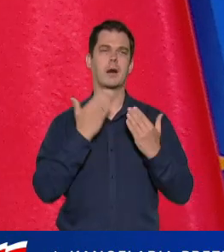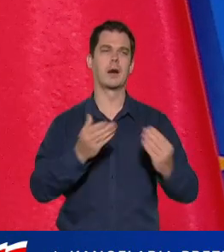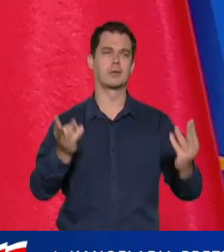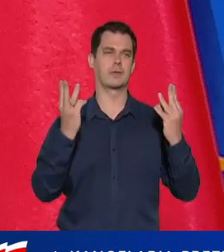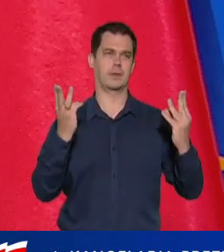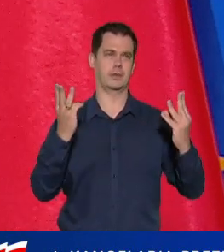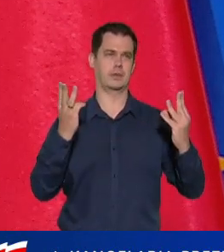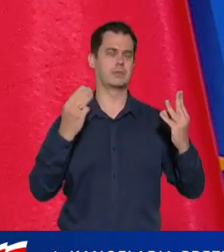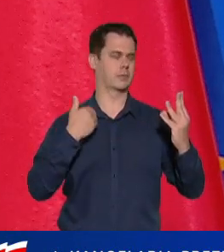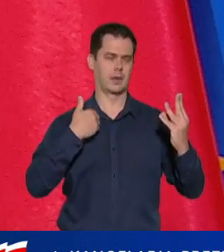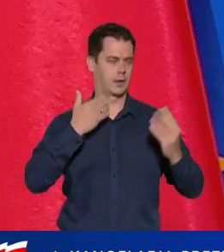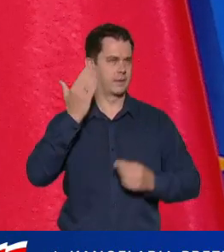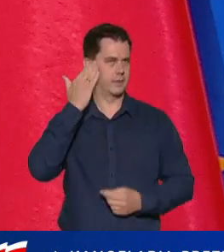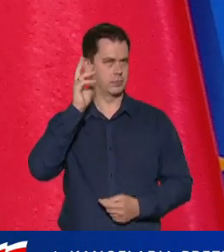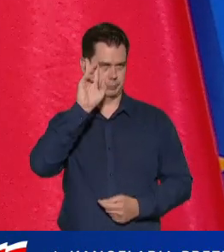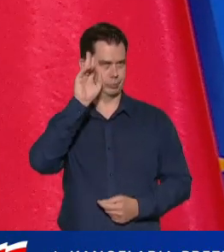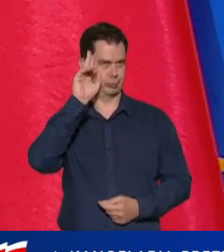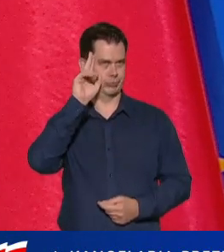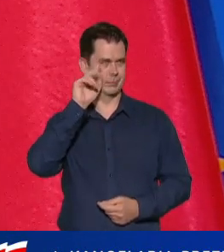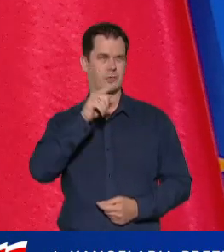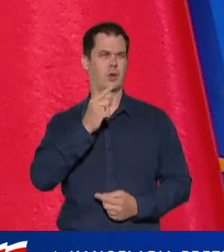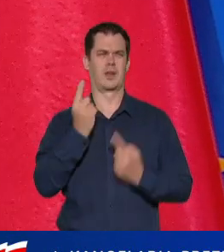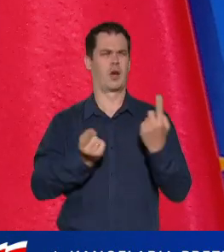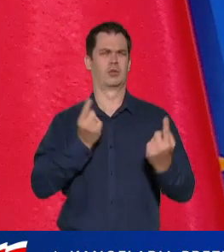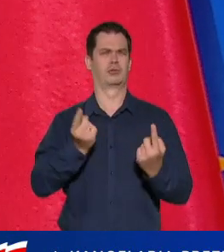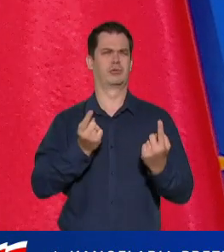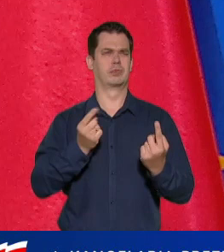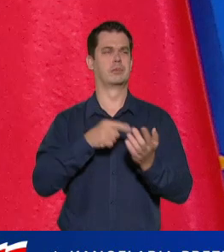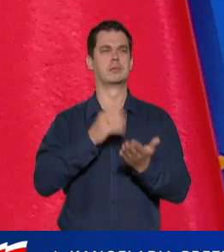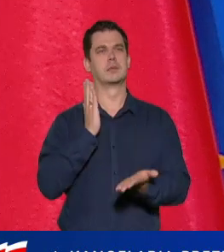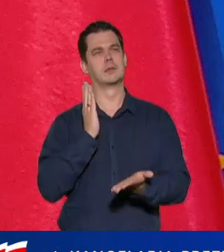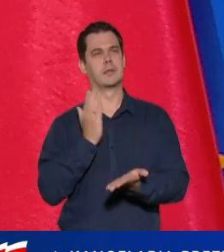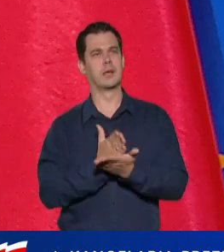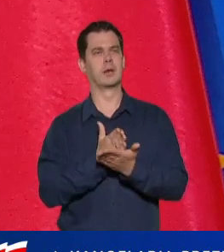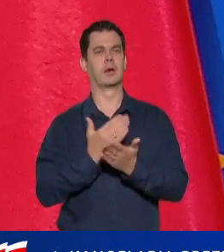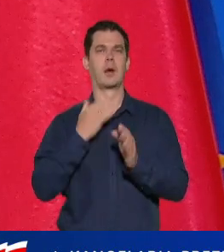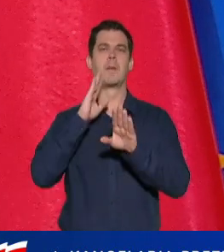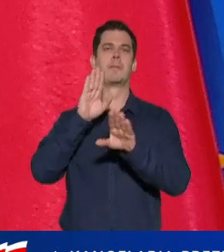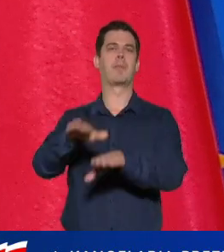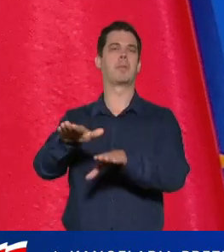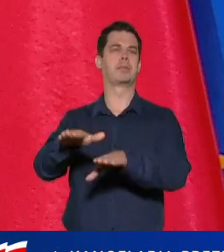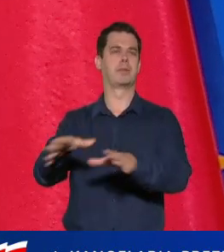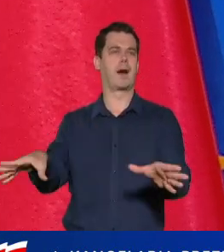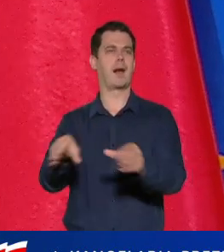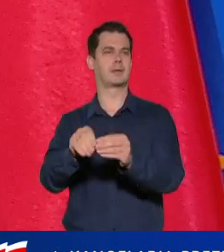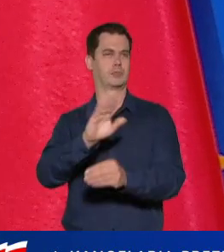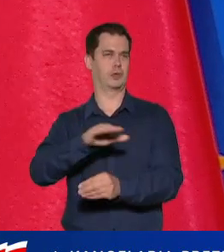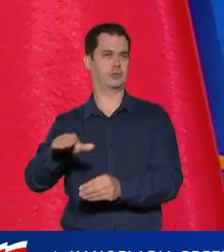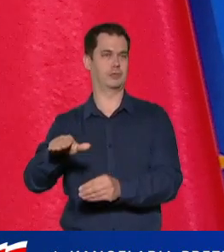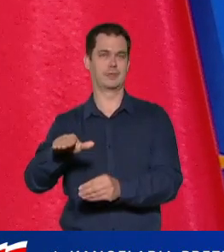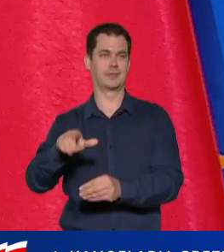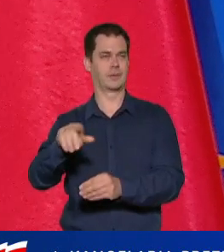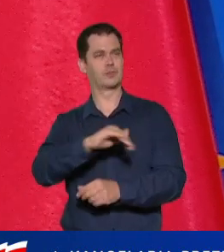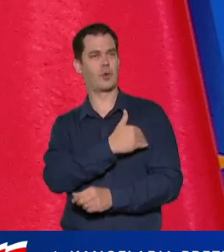bo zdajemy sobie sprawę, że tu nie chodzi tylko i wyłącznie o kwestię pobytu dzieci w szkołach, ale o